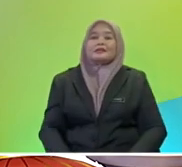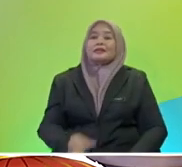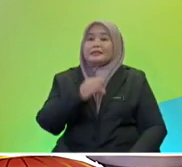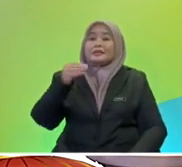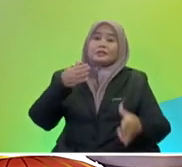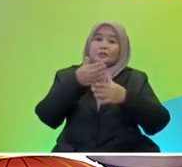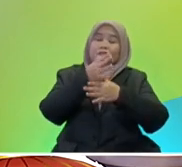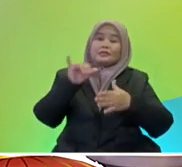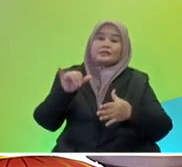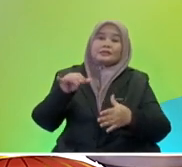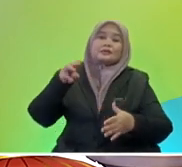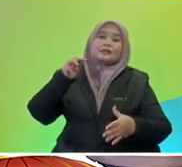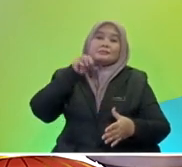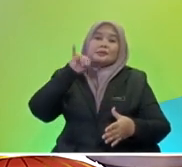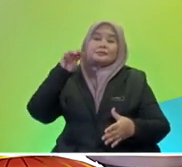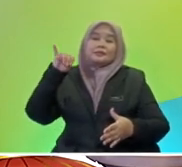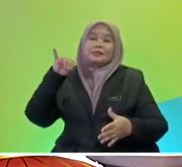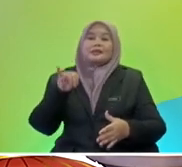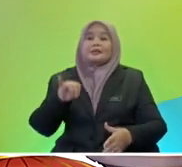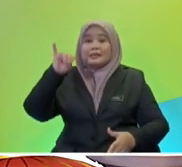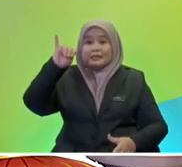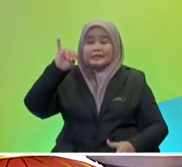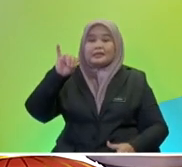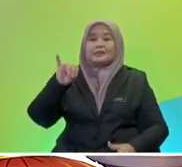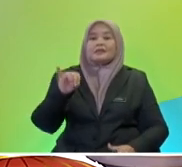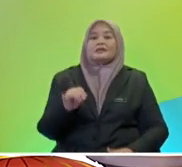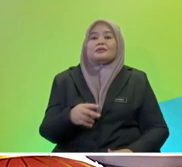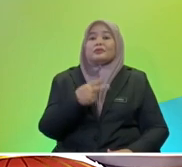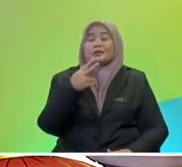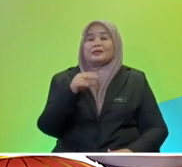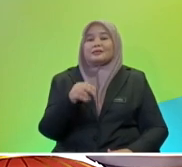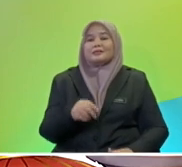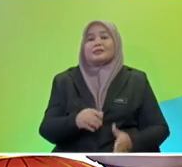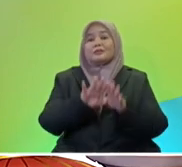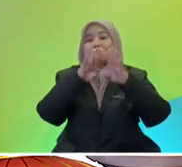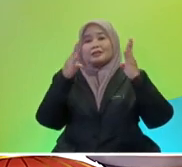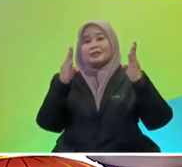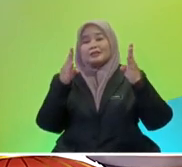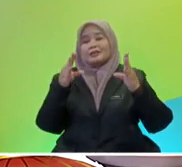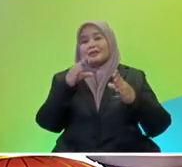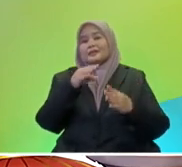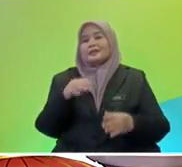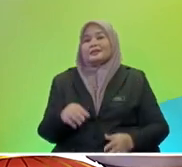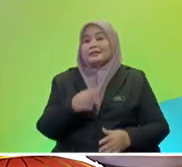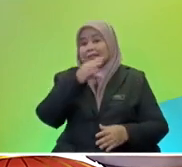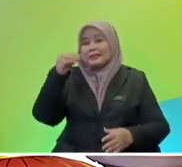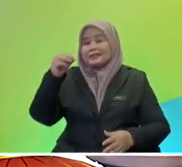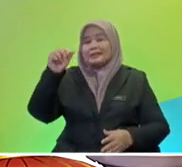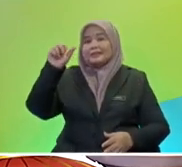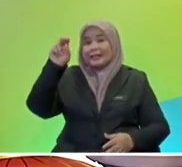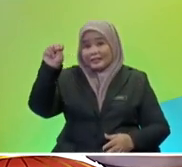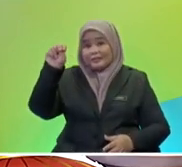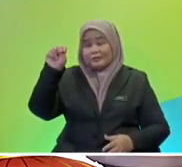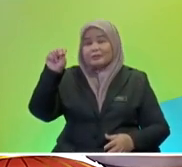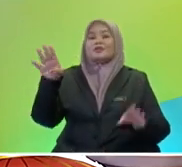lainnya seterusnya Mimi ujungnya adalah boker yang merupakan terbuka dan seterusnya dan ini adalah